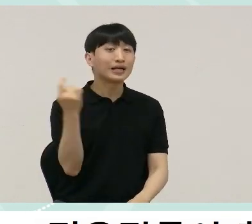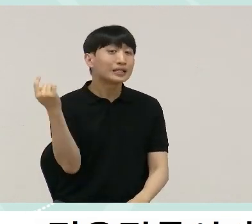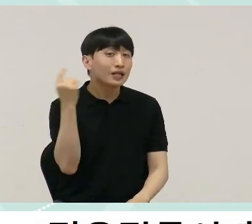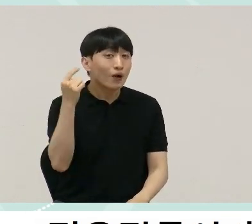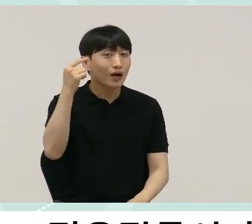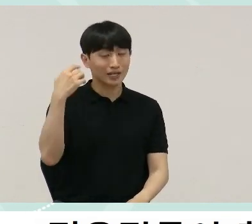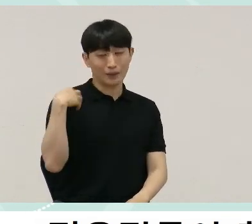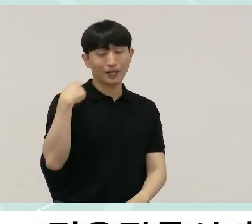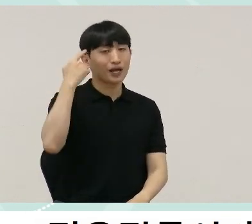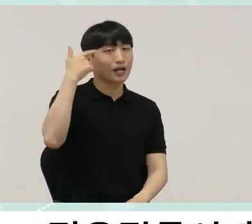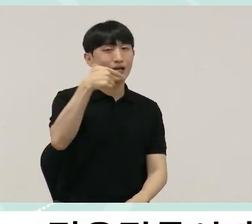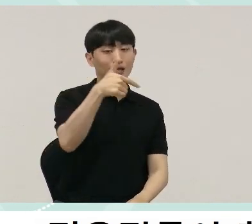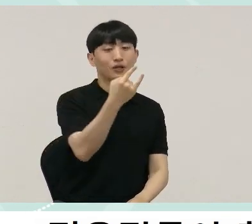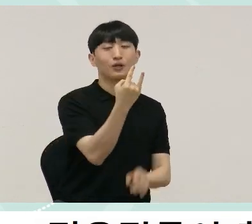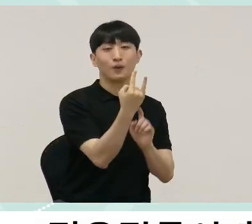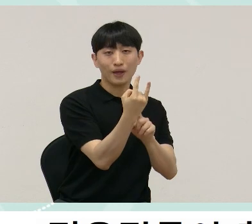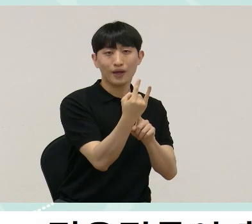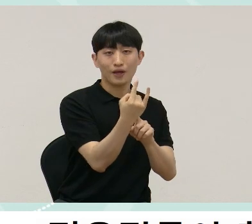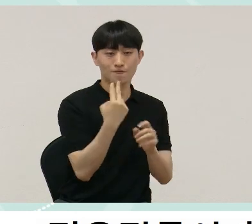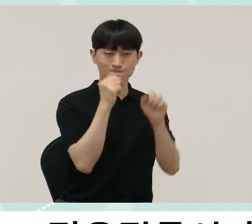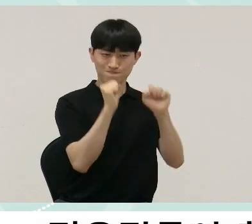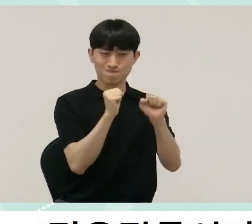있어야지만 우리가 인공호흡을 효과적으로